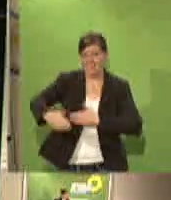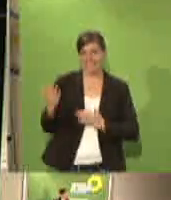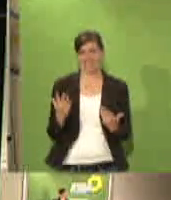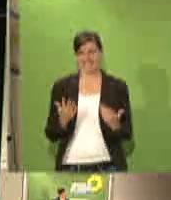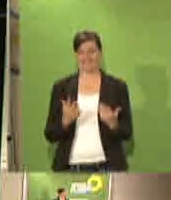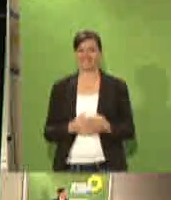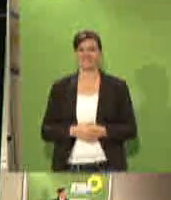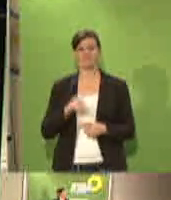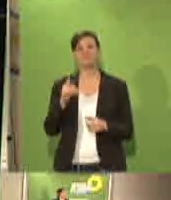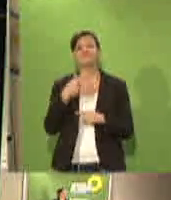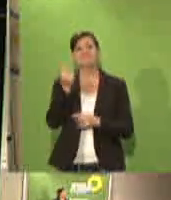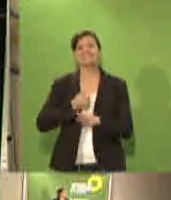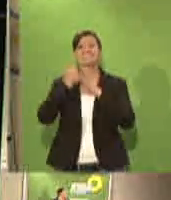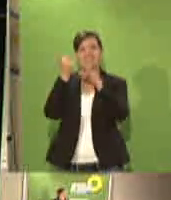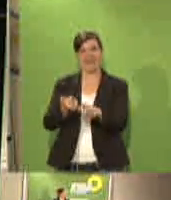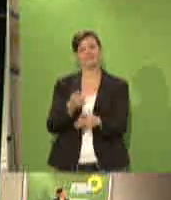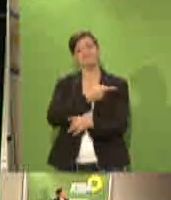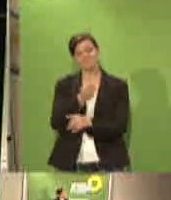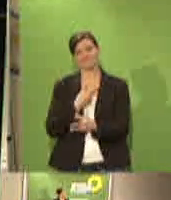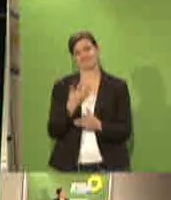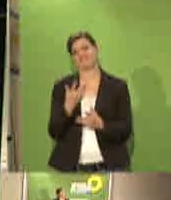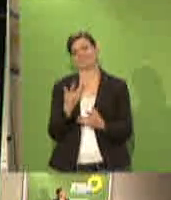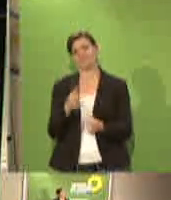und Monaten und in den nächsten 6 Jahren.